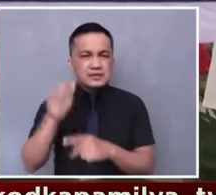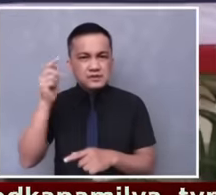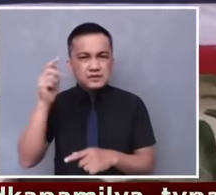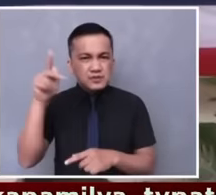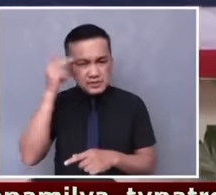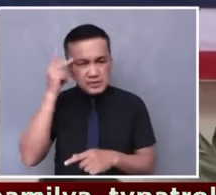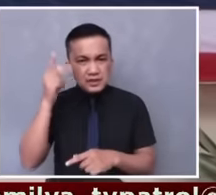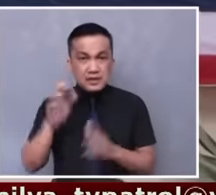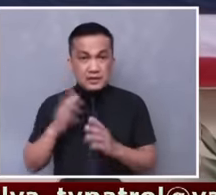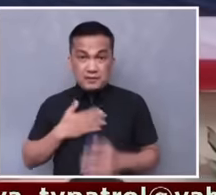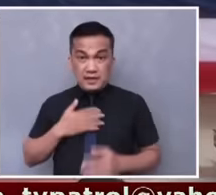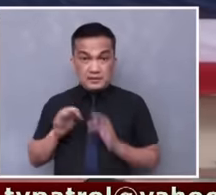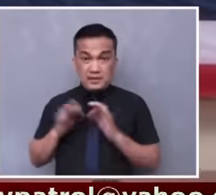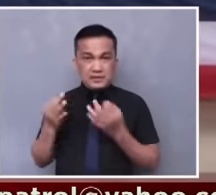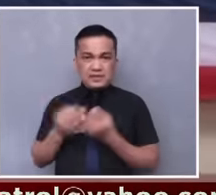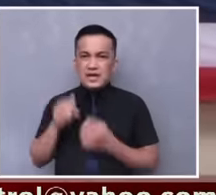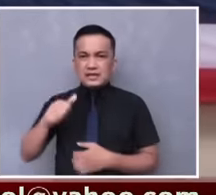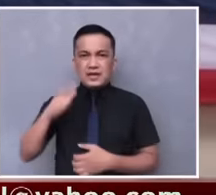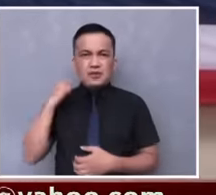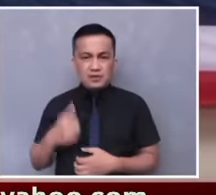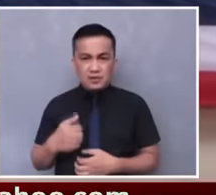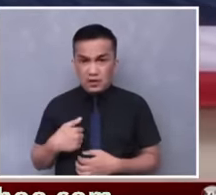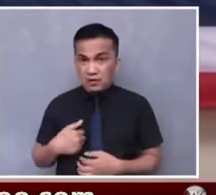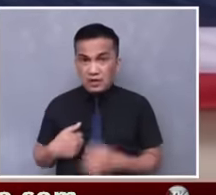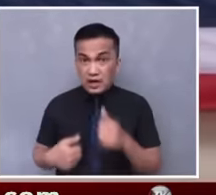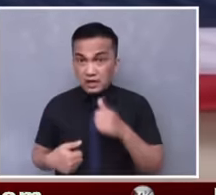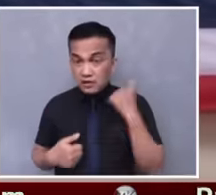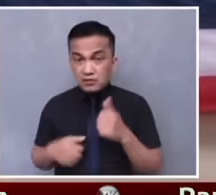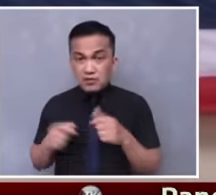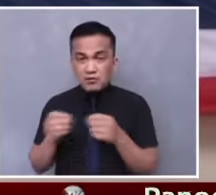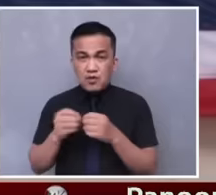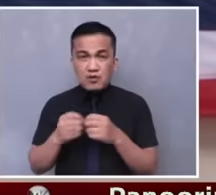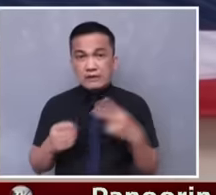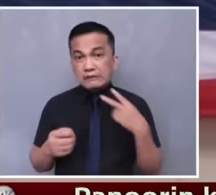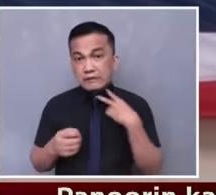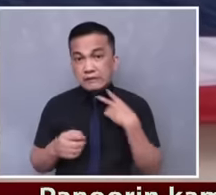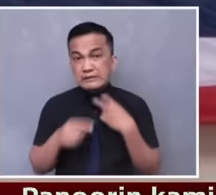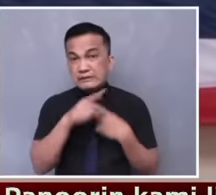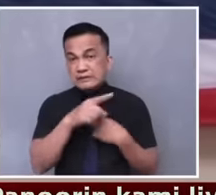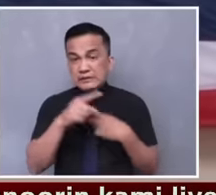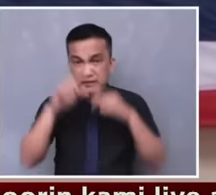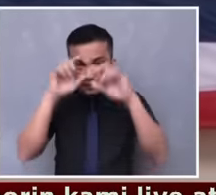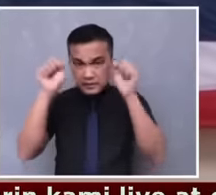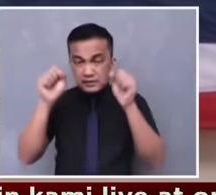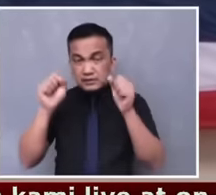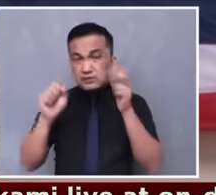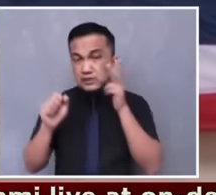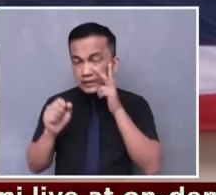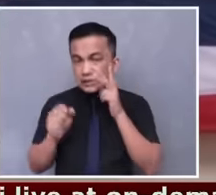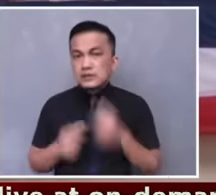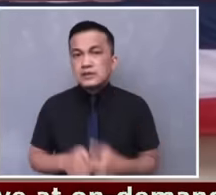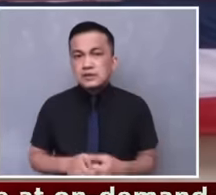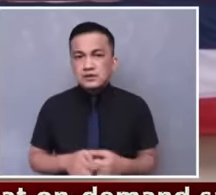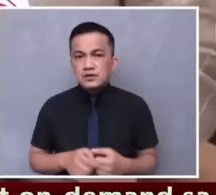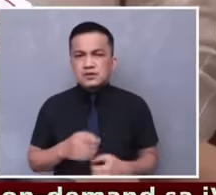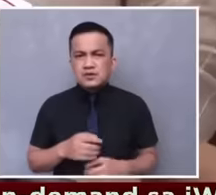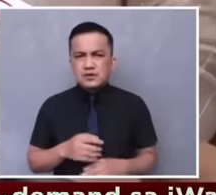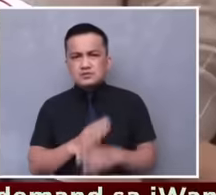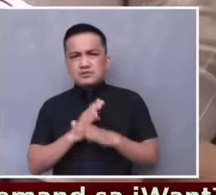pamilya. Ayaw ko rin pong lalong maipit si Pangulong Duterte. Talagang nagre-resist po ang